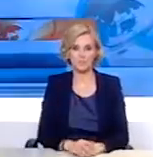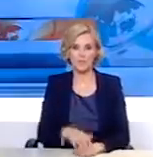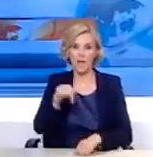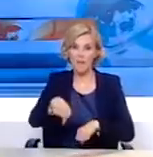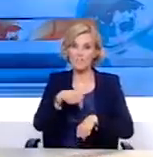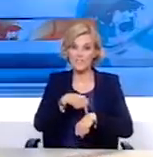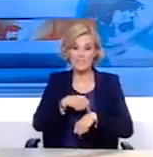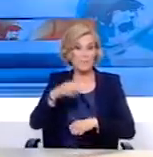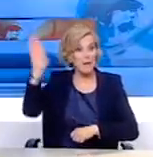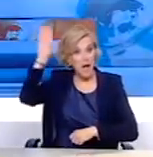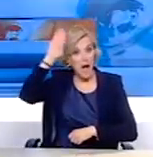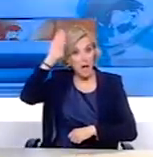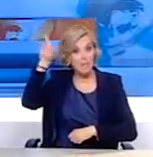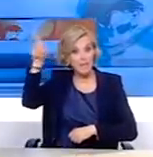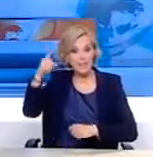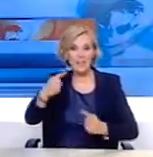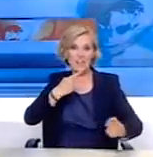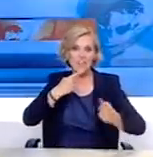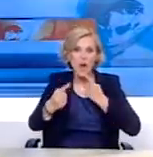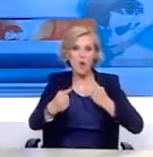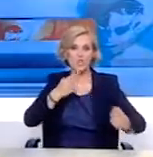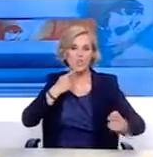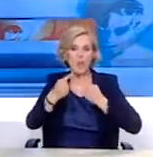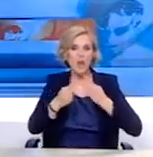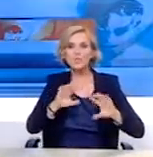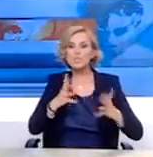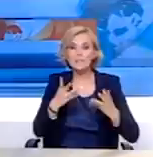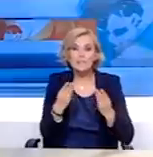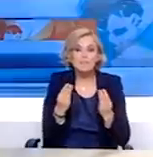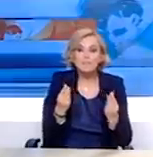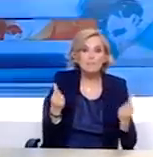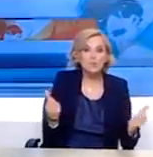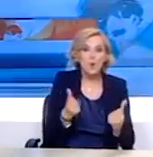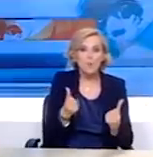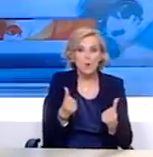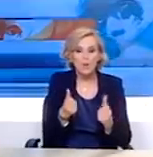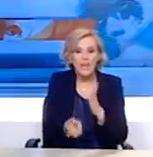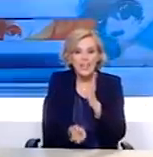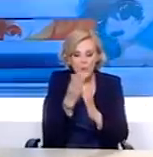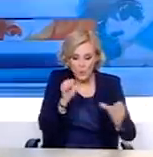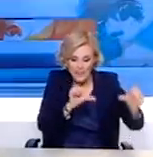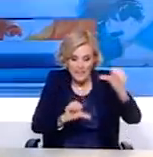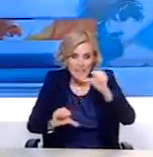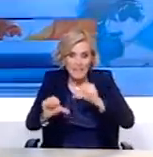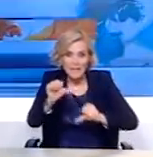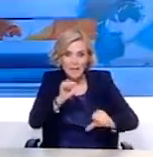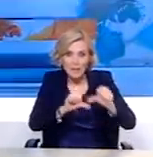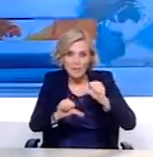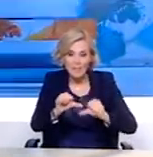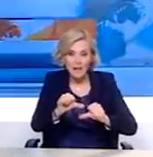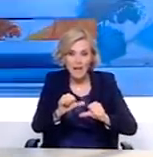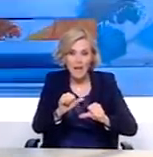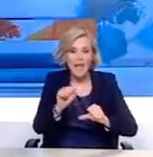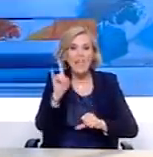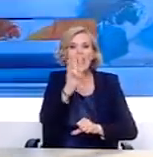ένας ευρύς και πολύ έντονος δημόσιος διάλογος σχετικά με τη δυνατότητα της υδροξυχλωροκίνης να αντιμετωπίσει θεραπευτικά τους